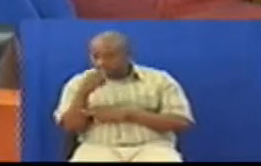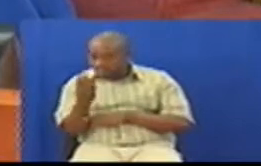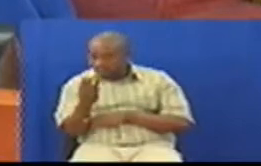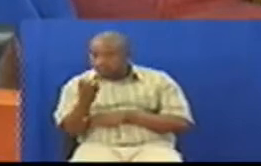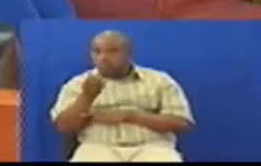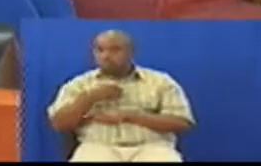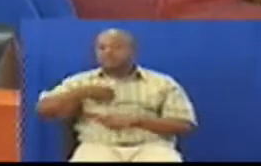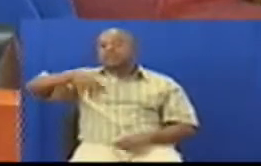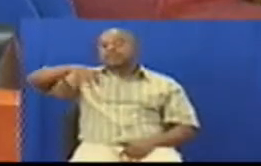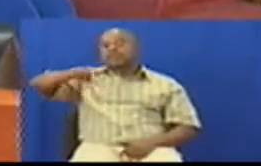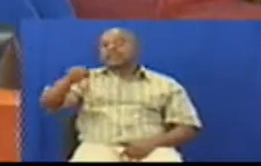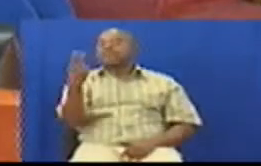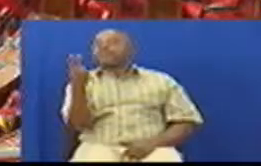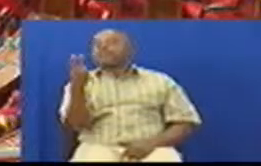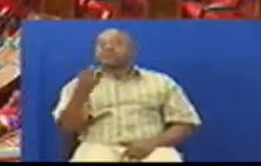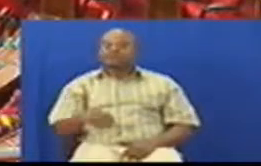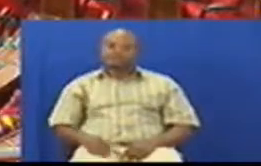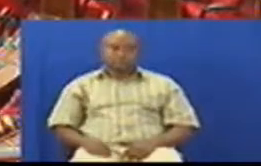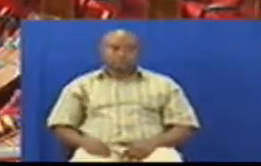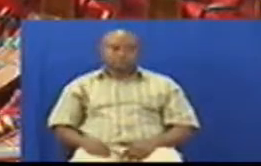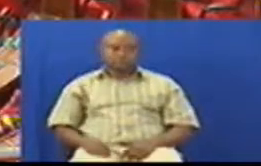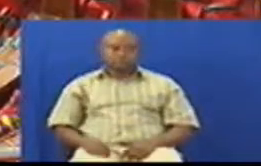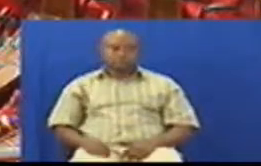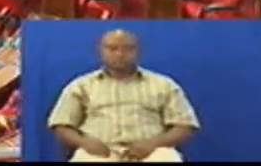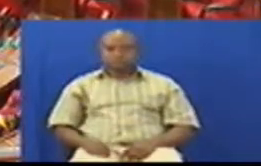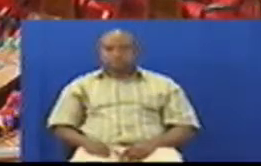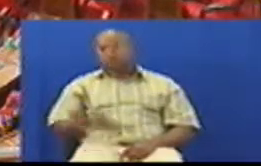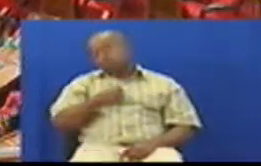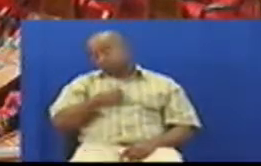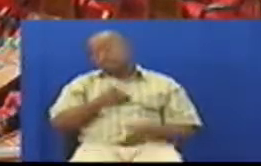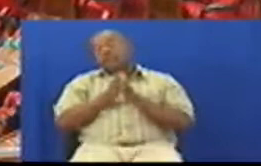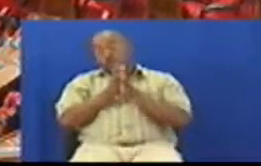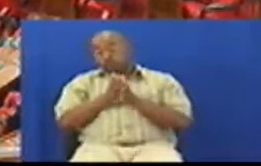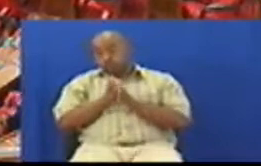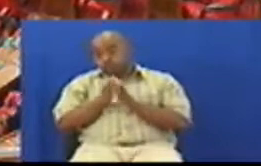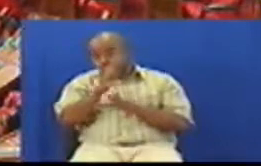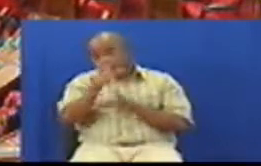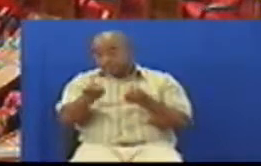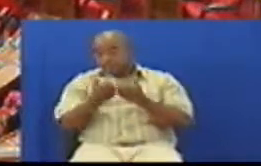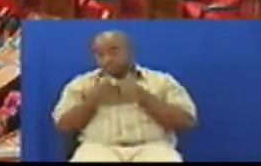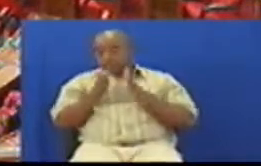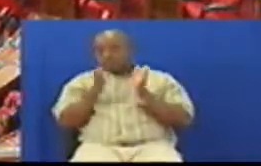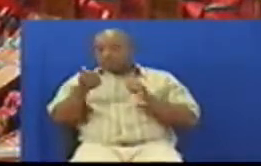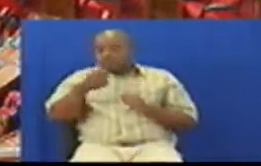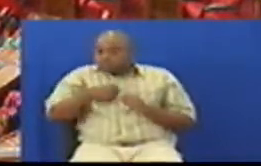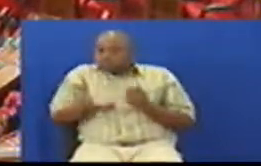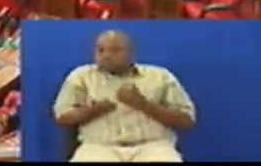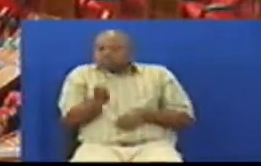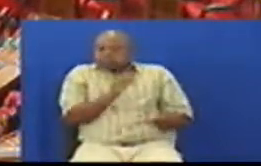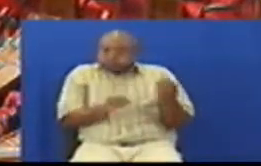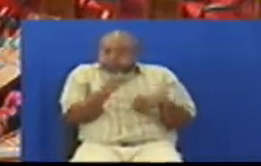inayomalizia. Mheshimiwa Katimba. Nakushukuru sana Mheshimiwa Spika kwa kunipa nafasi na mimi niweze kuchangia